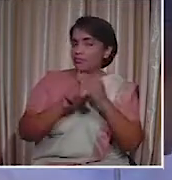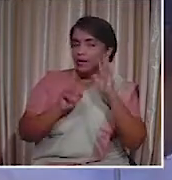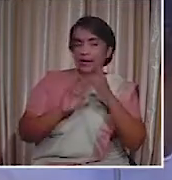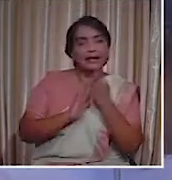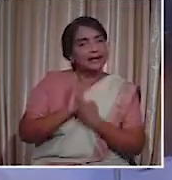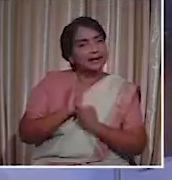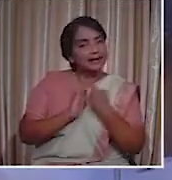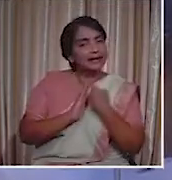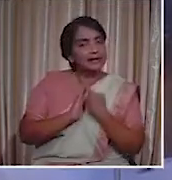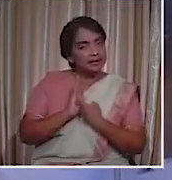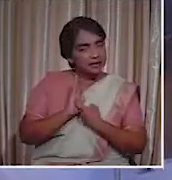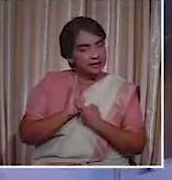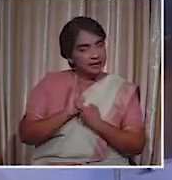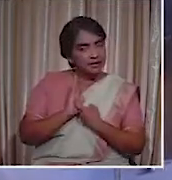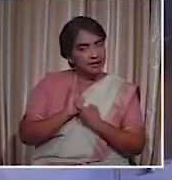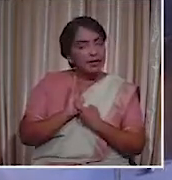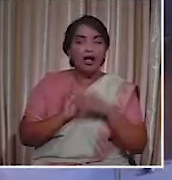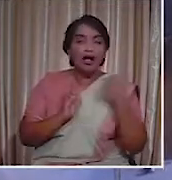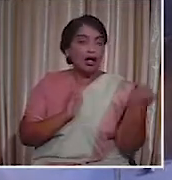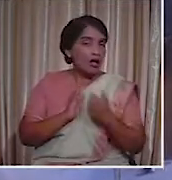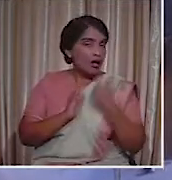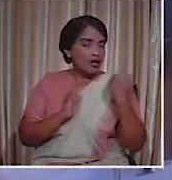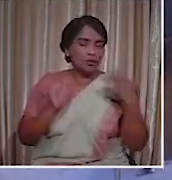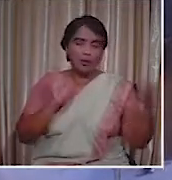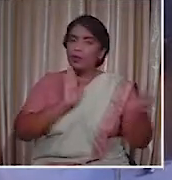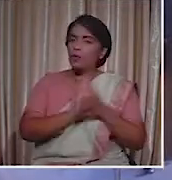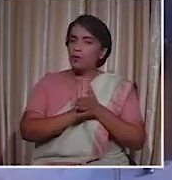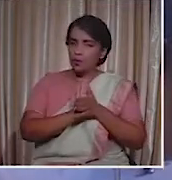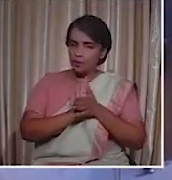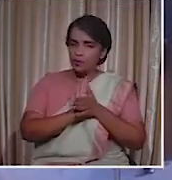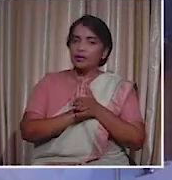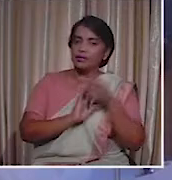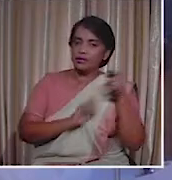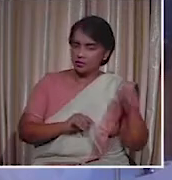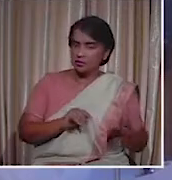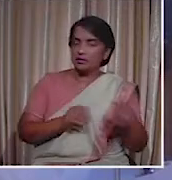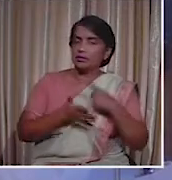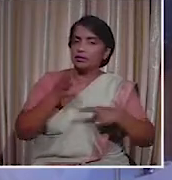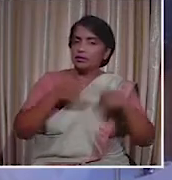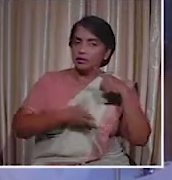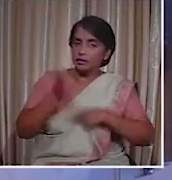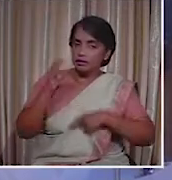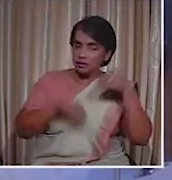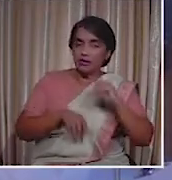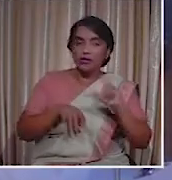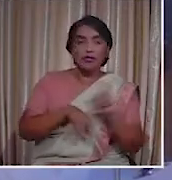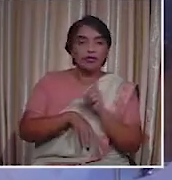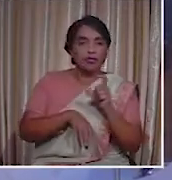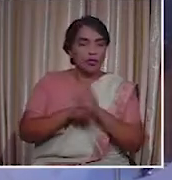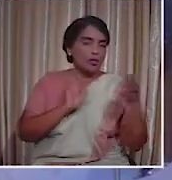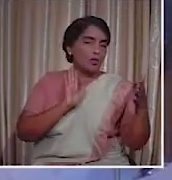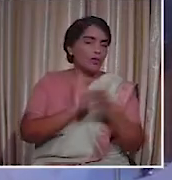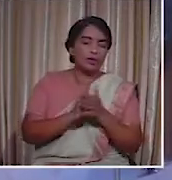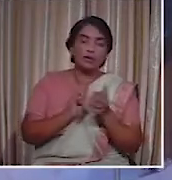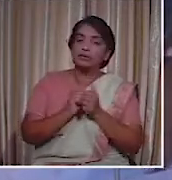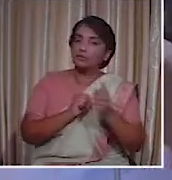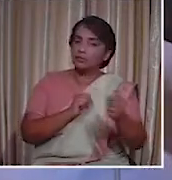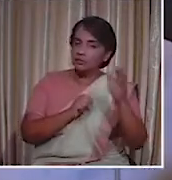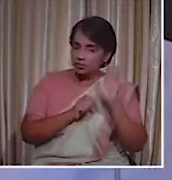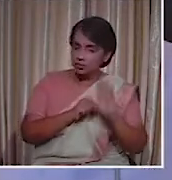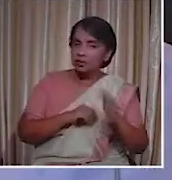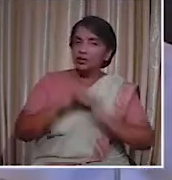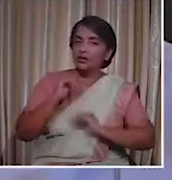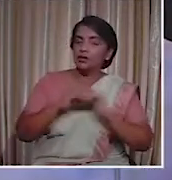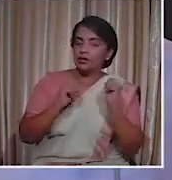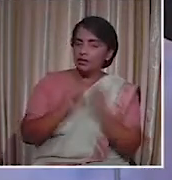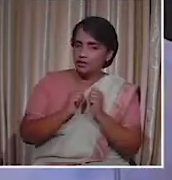නීති අලුතෙන් එකතු කිරීම සඳහාද මැතිවරණ කොමිසම සමග කටයුතු කිරීමේ